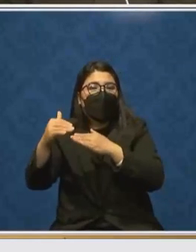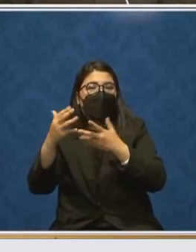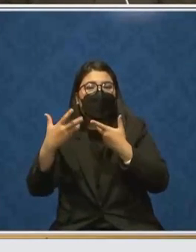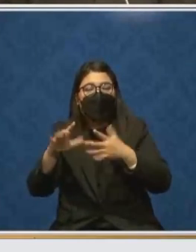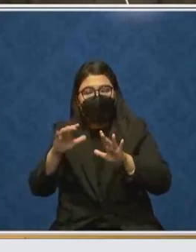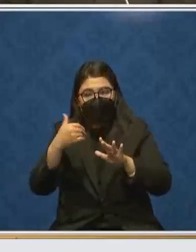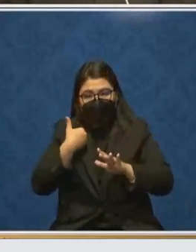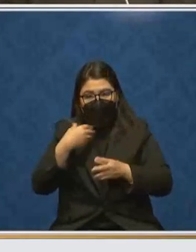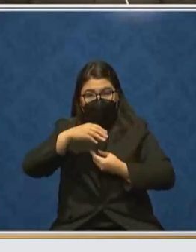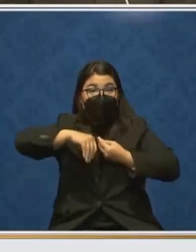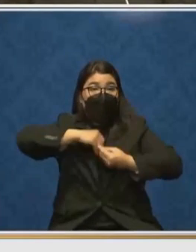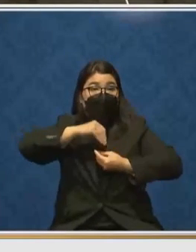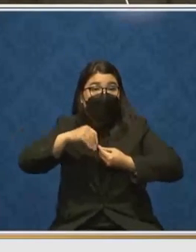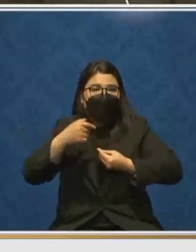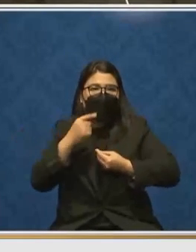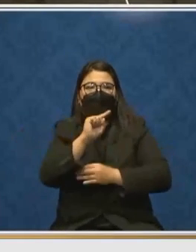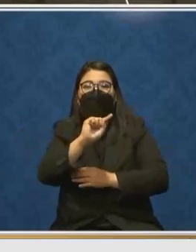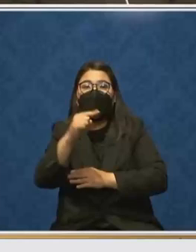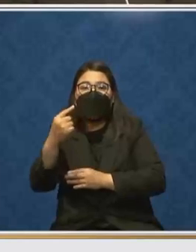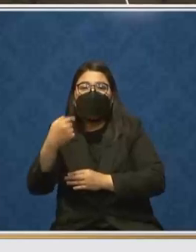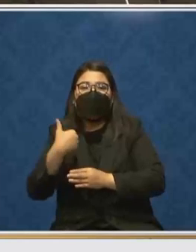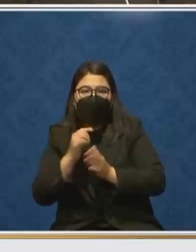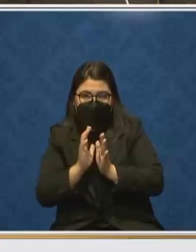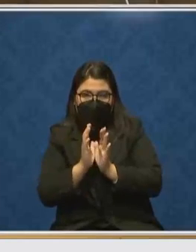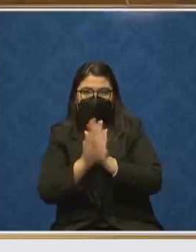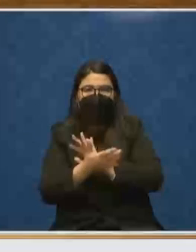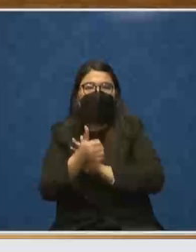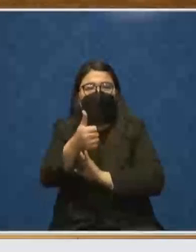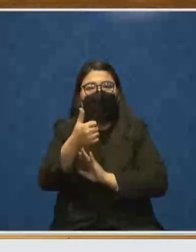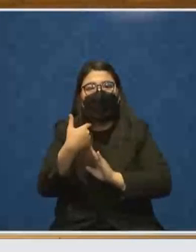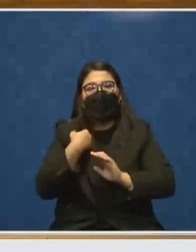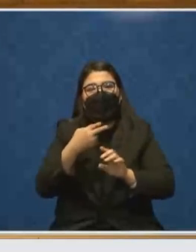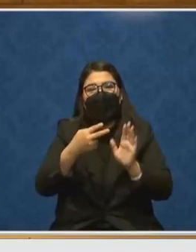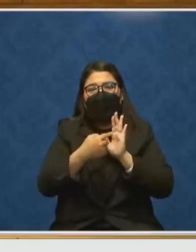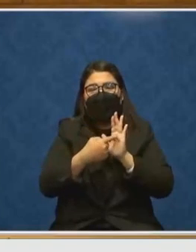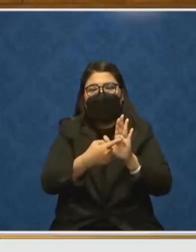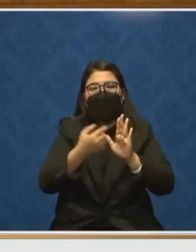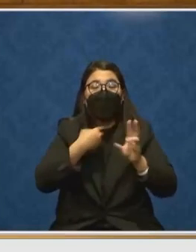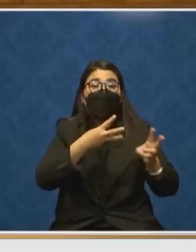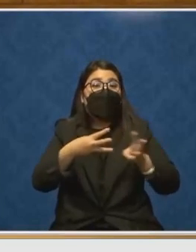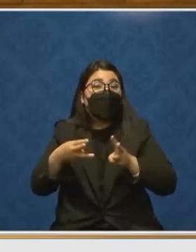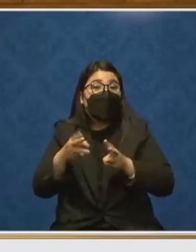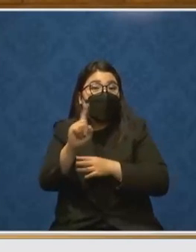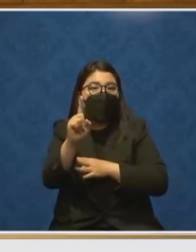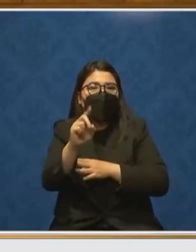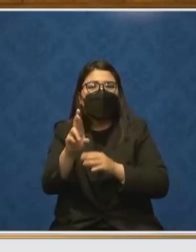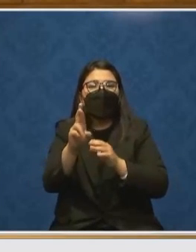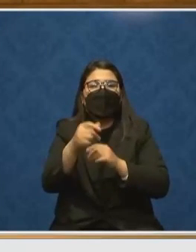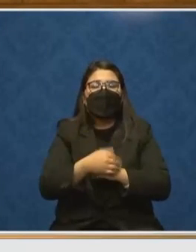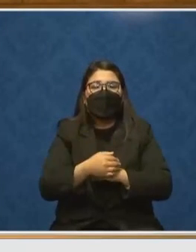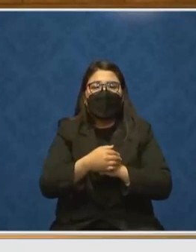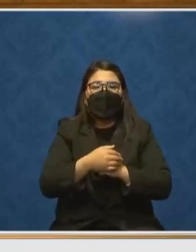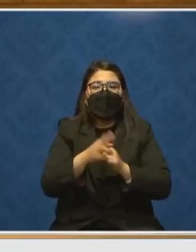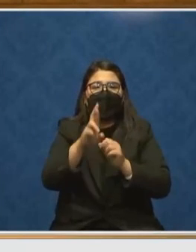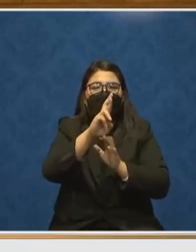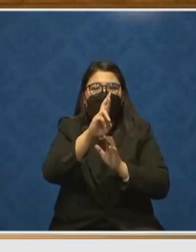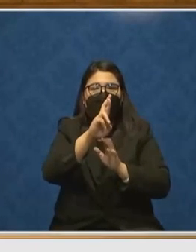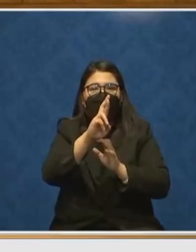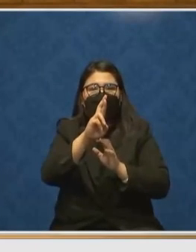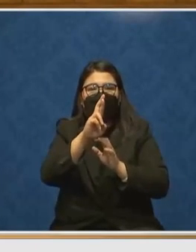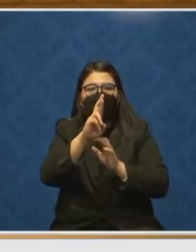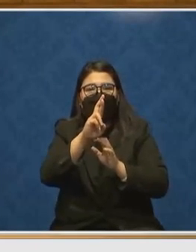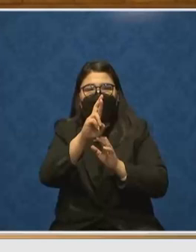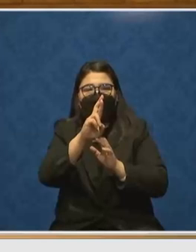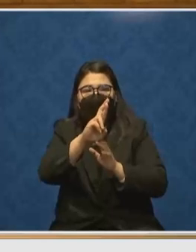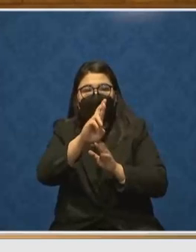สู่ธุรกิจใหม่โดยเสริมสร้างศักยภาพวิสาหกิจในการใช้ระบบเทคโนโลยีสารสนเทศและดิจิทัล